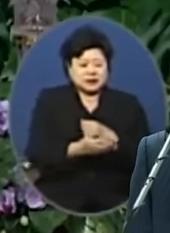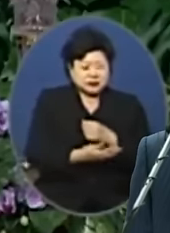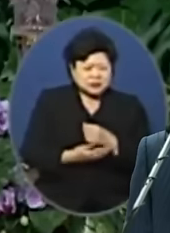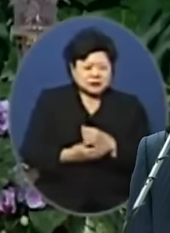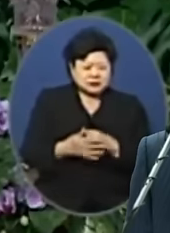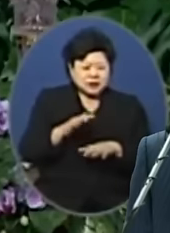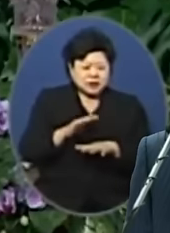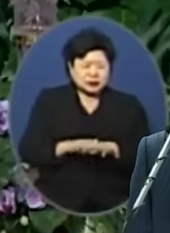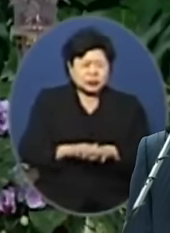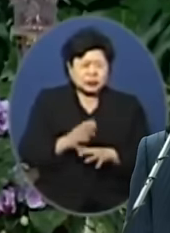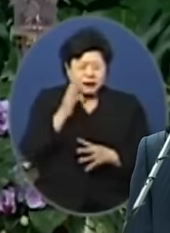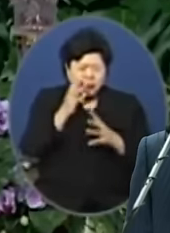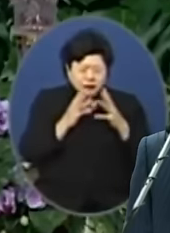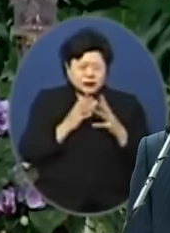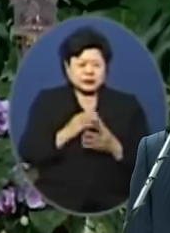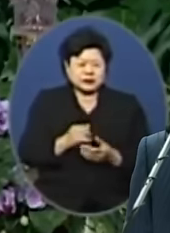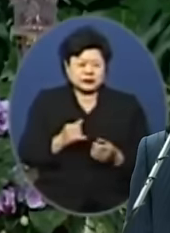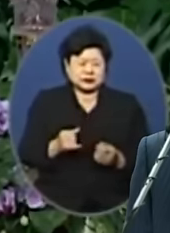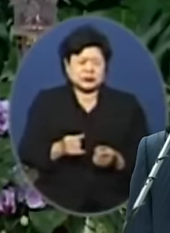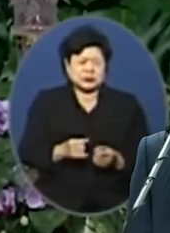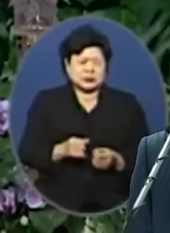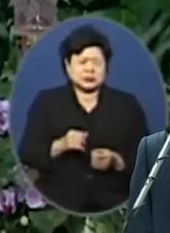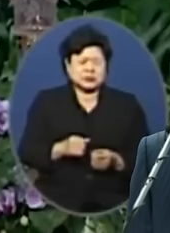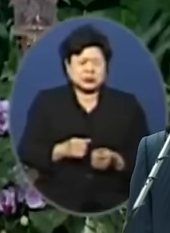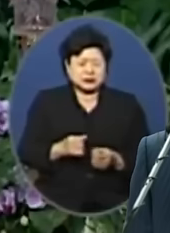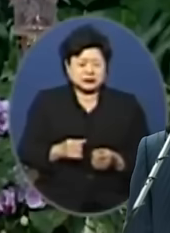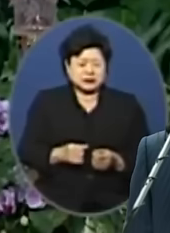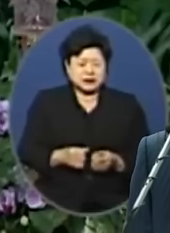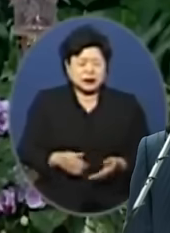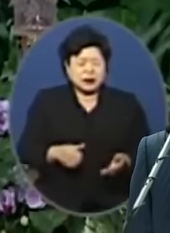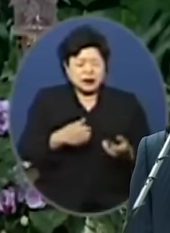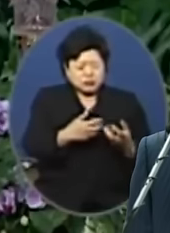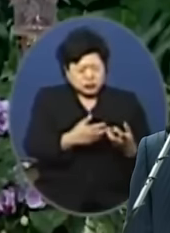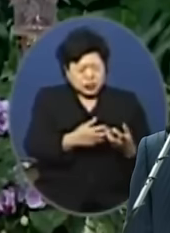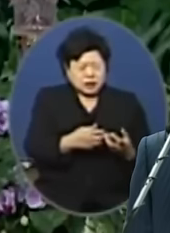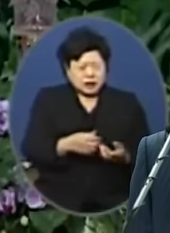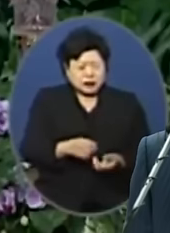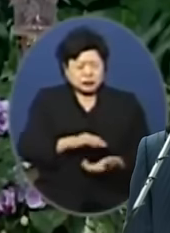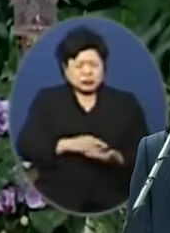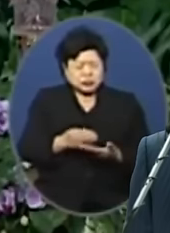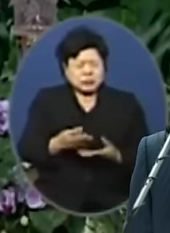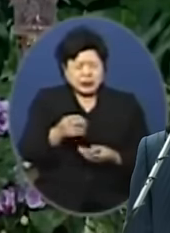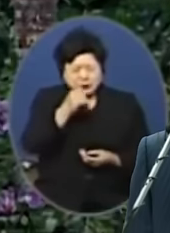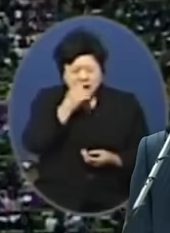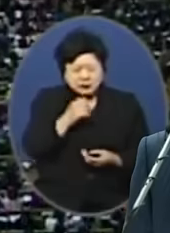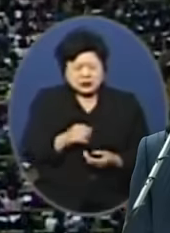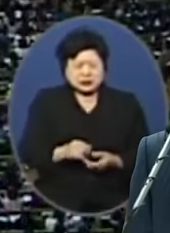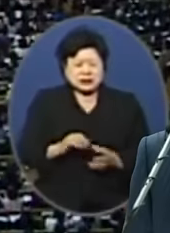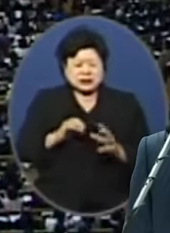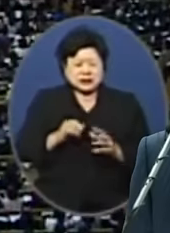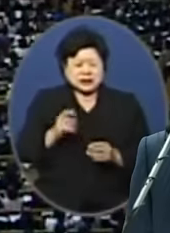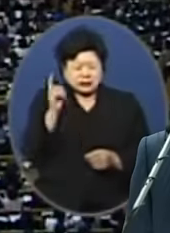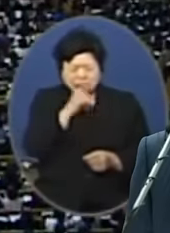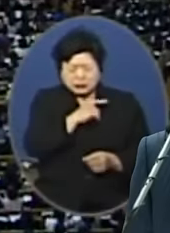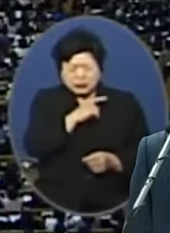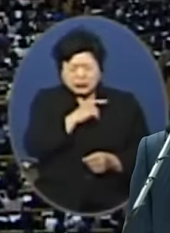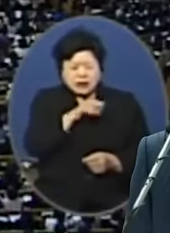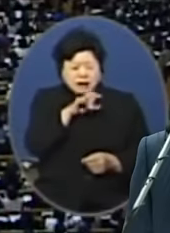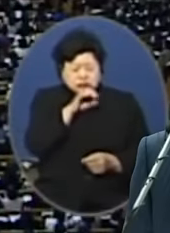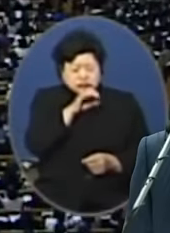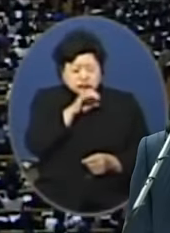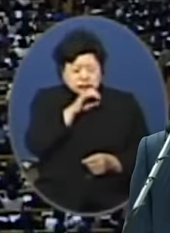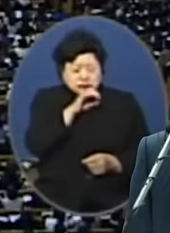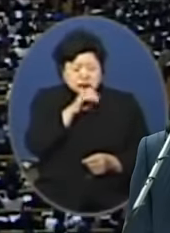너무 많고 못자리 할 사람도 부족하고 농기계 수리도 너무 많이 들어간데 이놈의 세상 이렇게 불공평하다 불평을